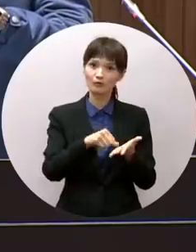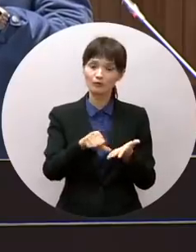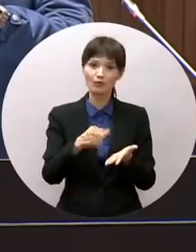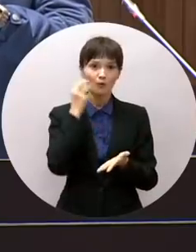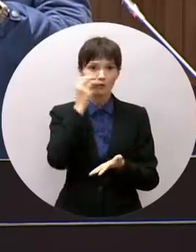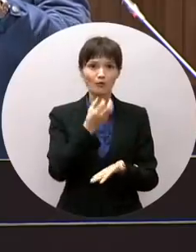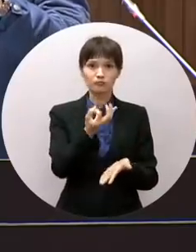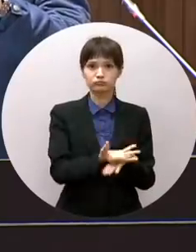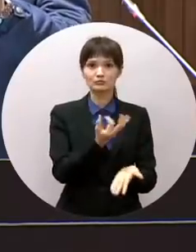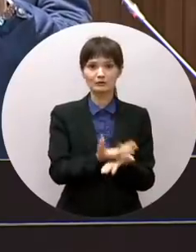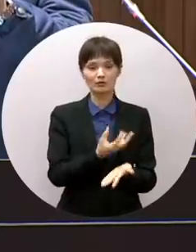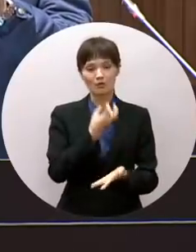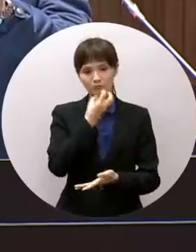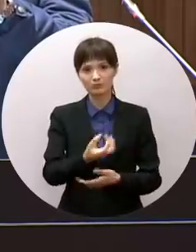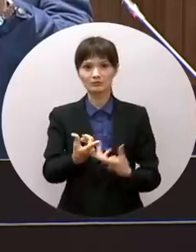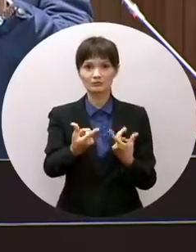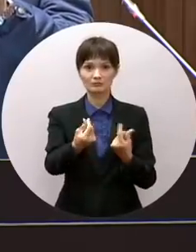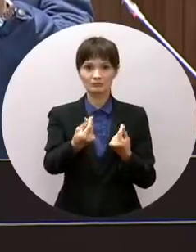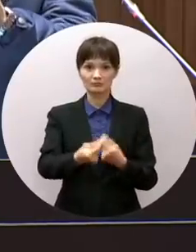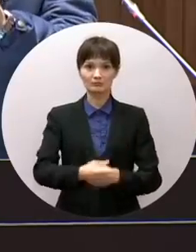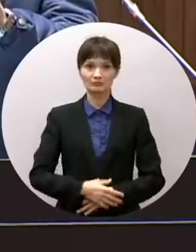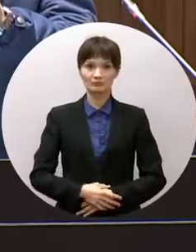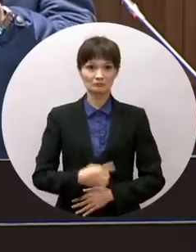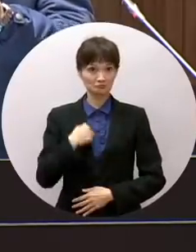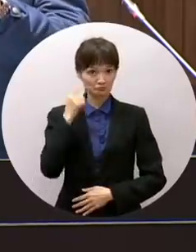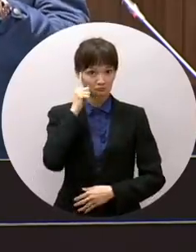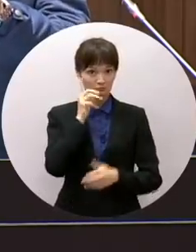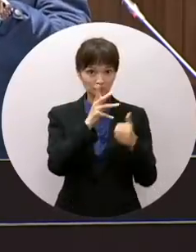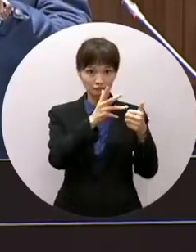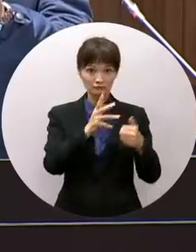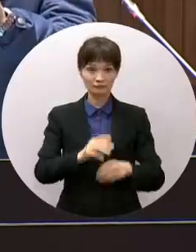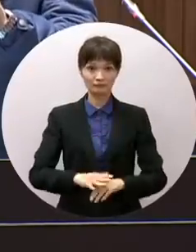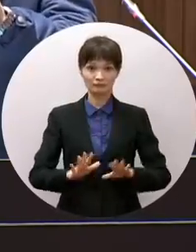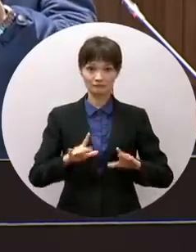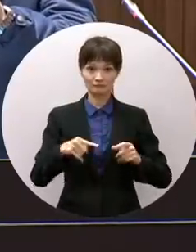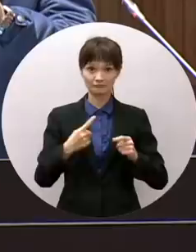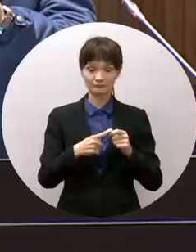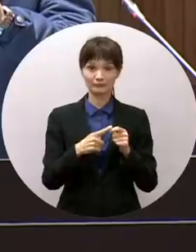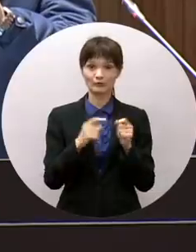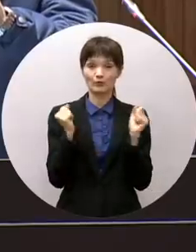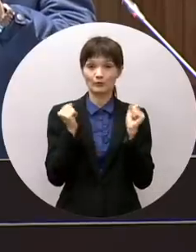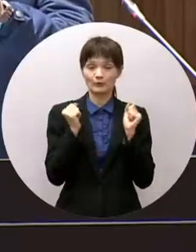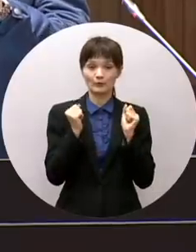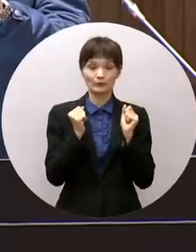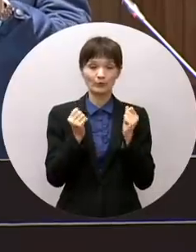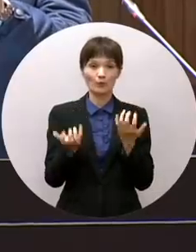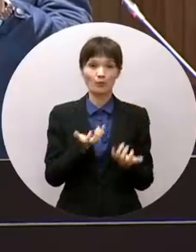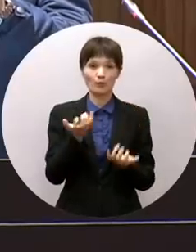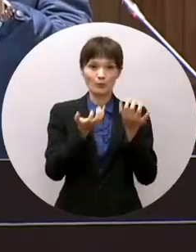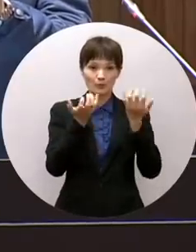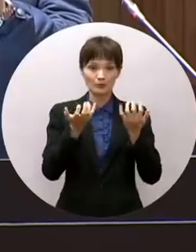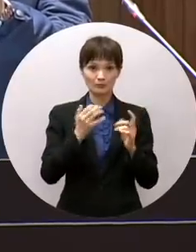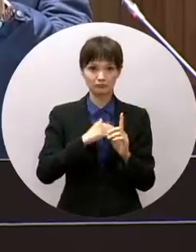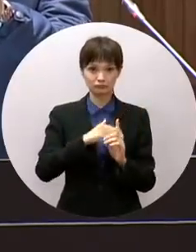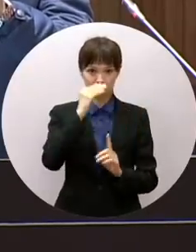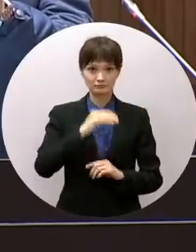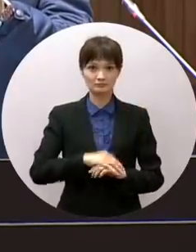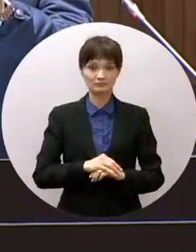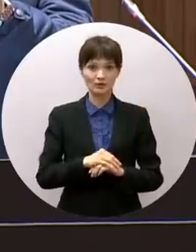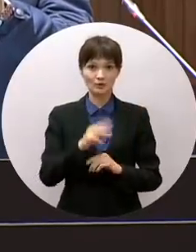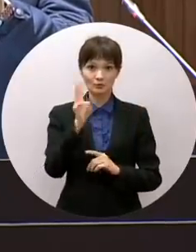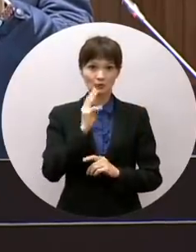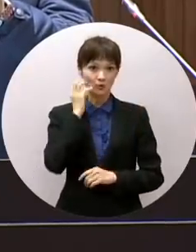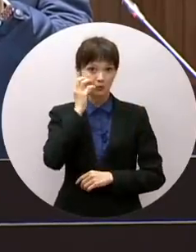请教的是院长，是因为今年暖冬水果会大丰收，今年到